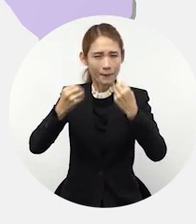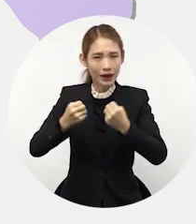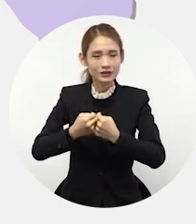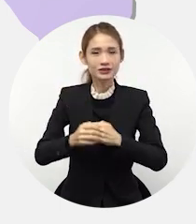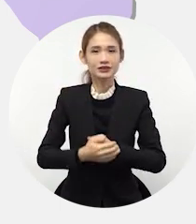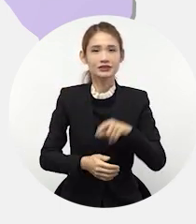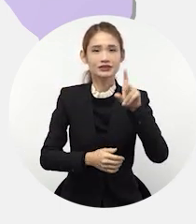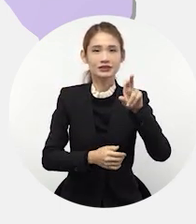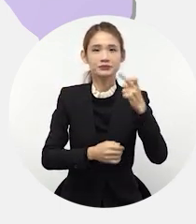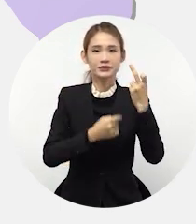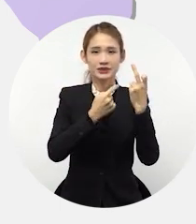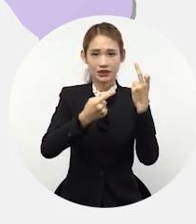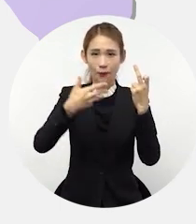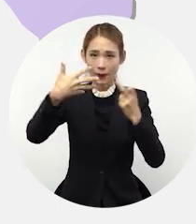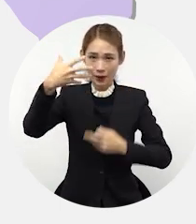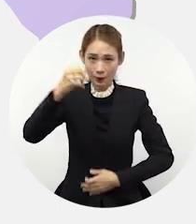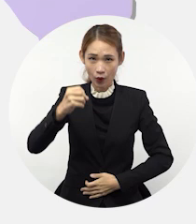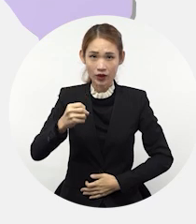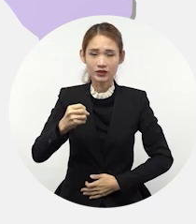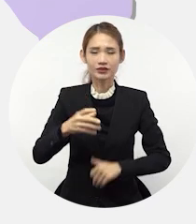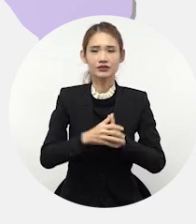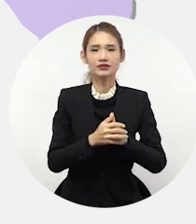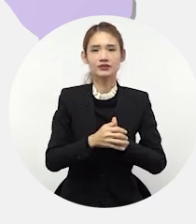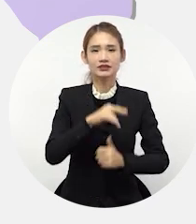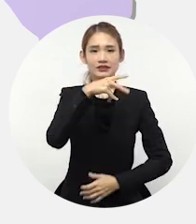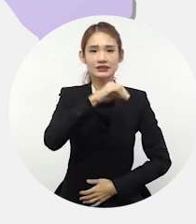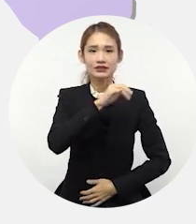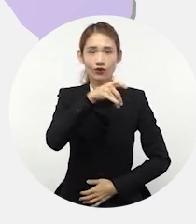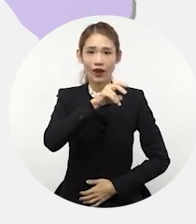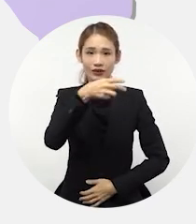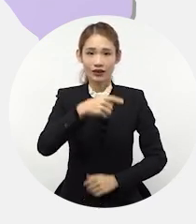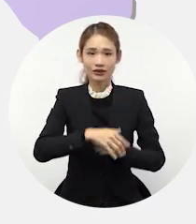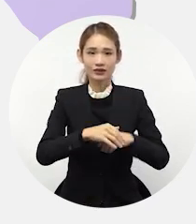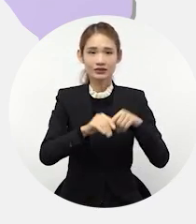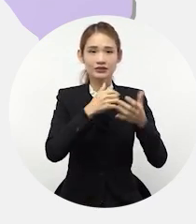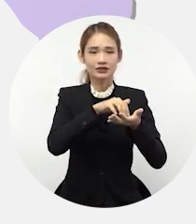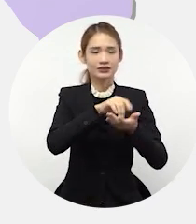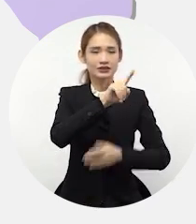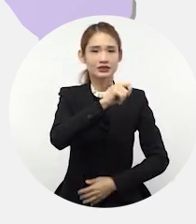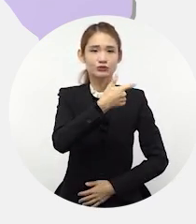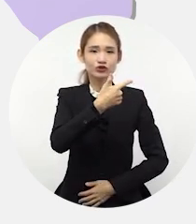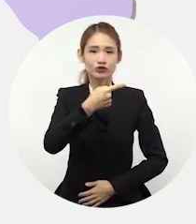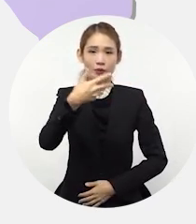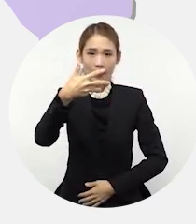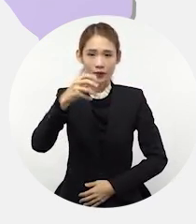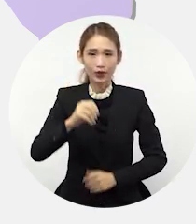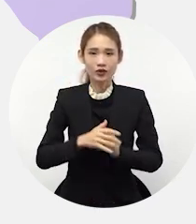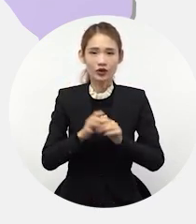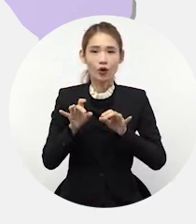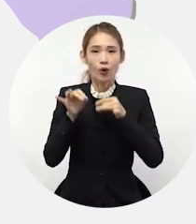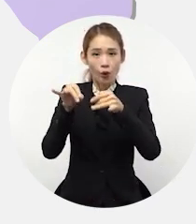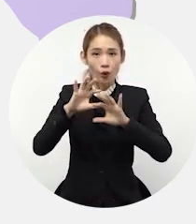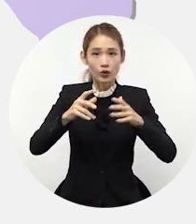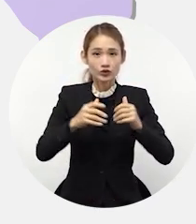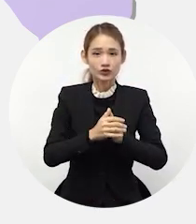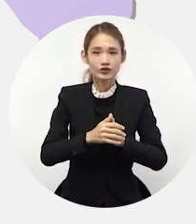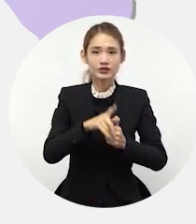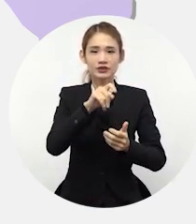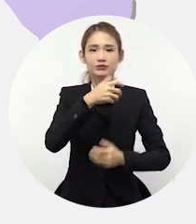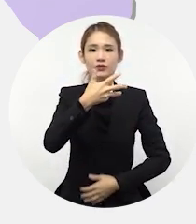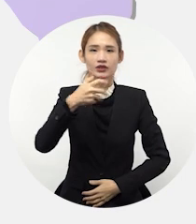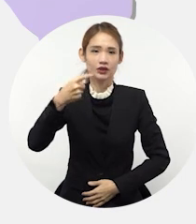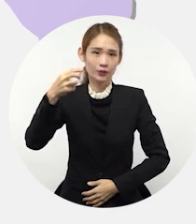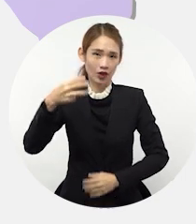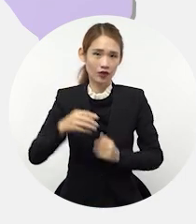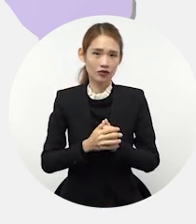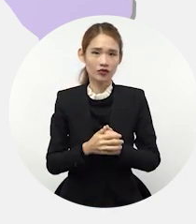넘는 12.8%가 오, 네. 전체 인구의 장애인이고요. 그리고 스웨덴은 16.8%. 그리고 호주는 더해서 18.3%예요.